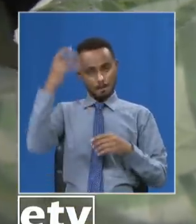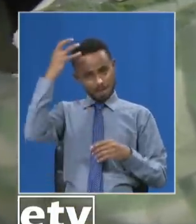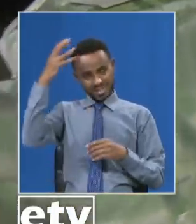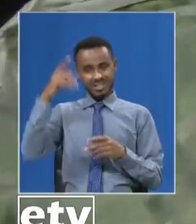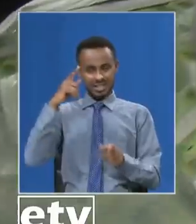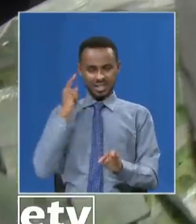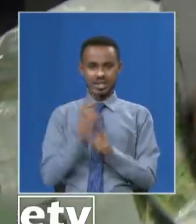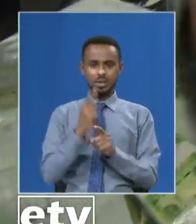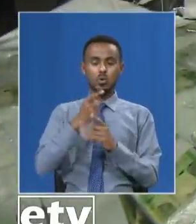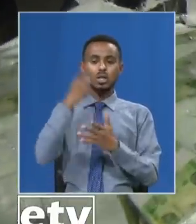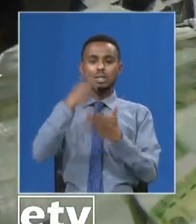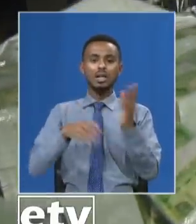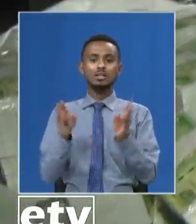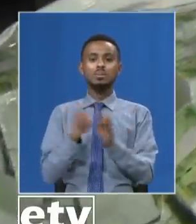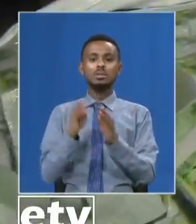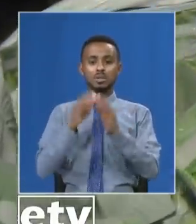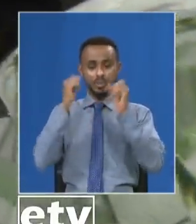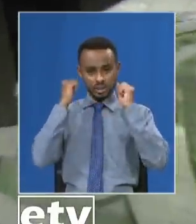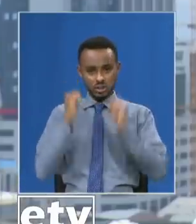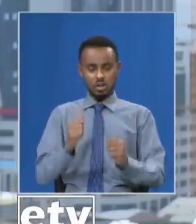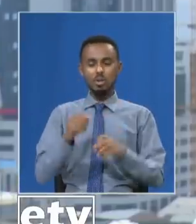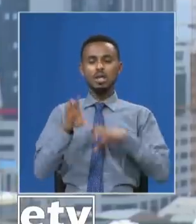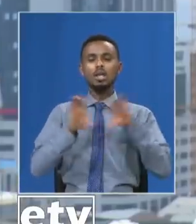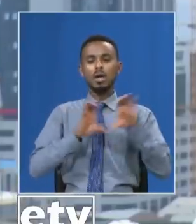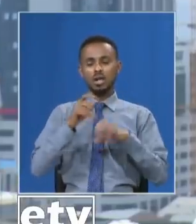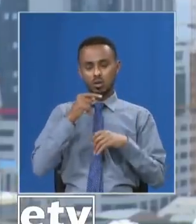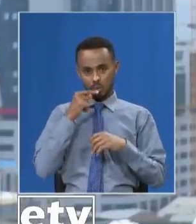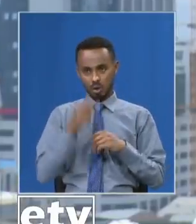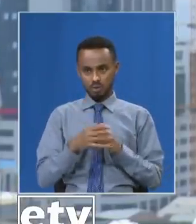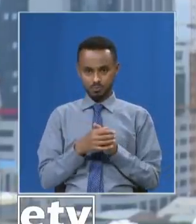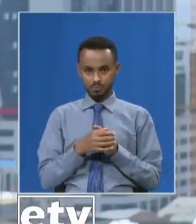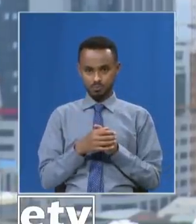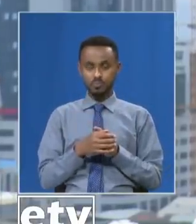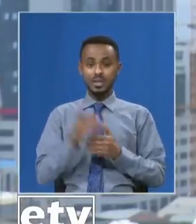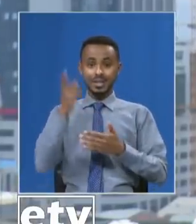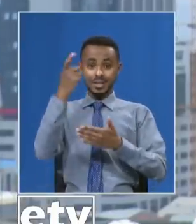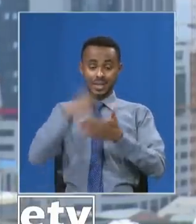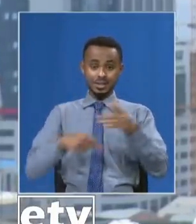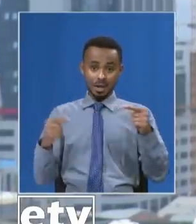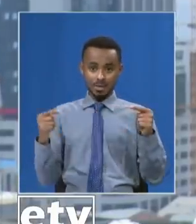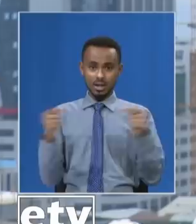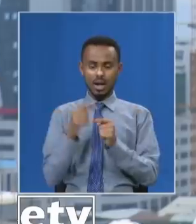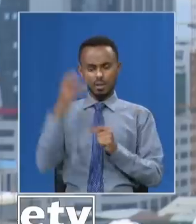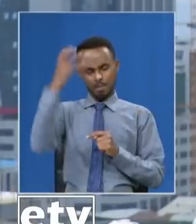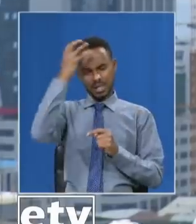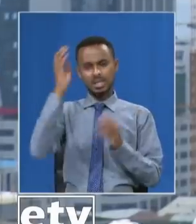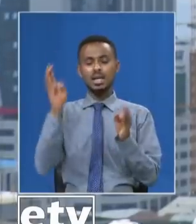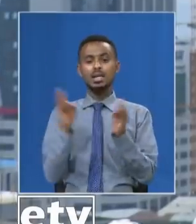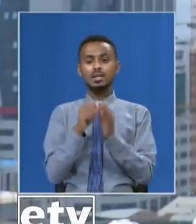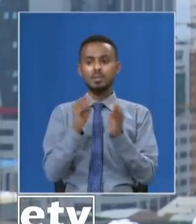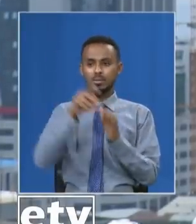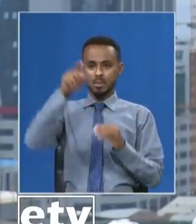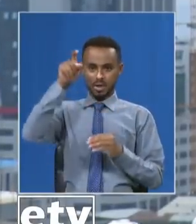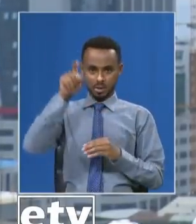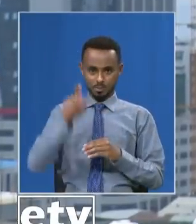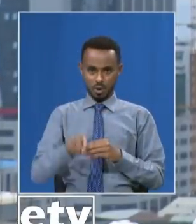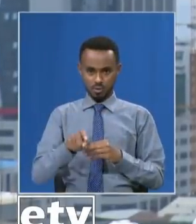መንግስት ተገቢውን ታክስ መሰብሰብ እንዲችልም የሚያደርግ ነው ብለዋል። ከታክስ ጋር በተገናኘም መንግስት ሊሰበ ስብ